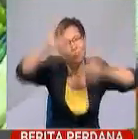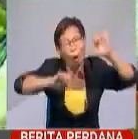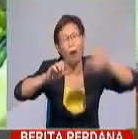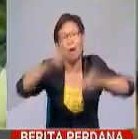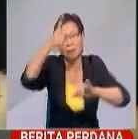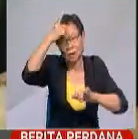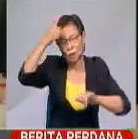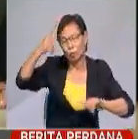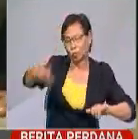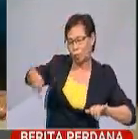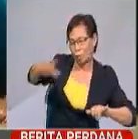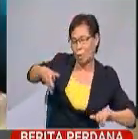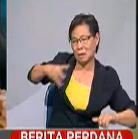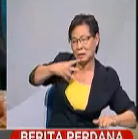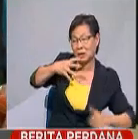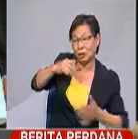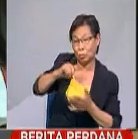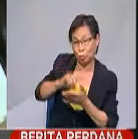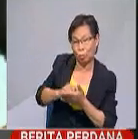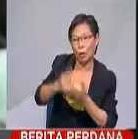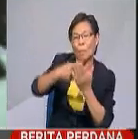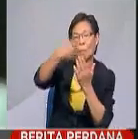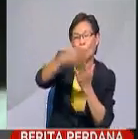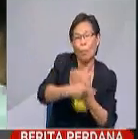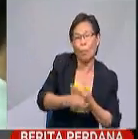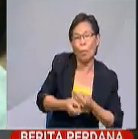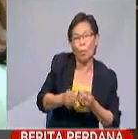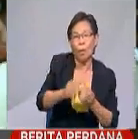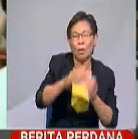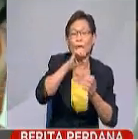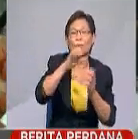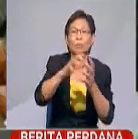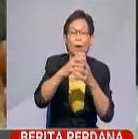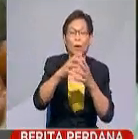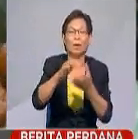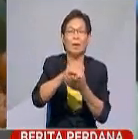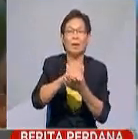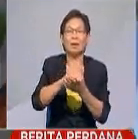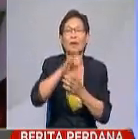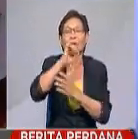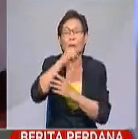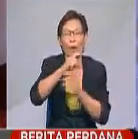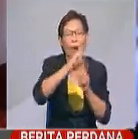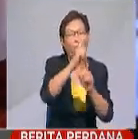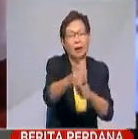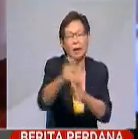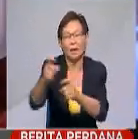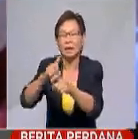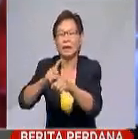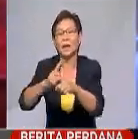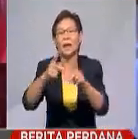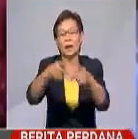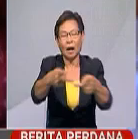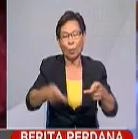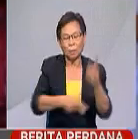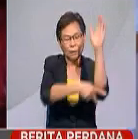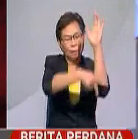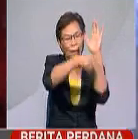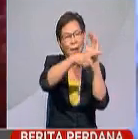Seri Dr. Wan Azizah berkata demikian selepas program edaran rimau sempena Tahun Baru Cina di kawasan Parlimen Pandan.